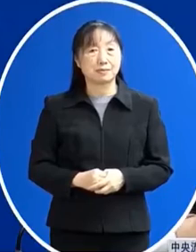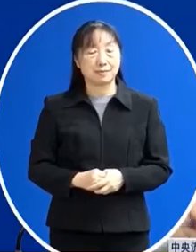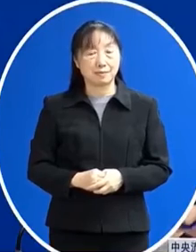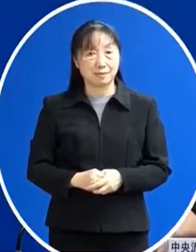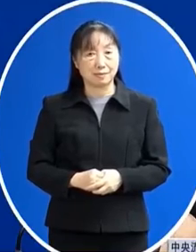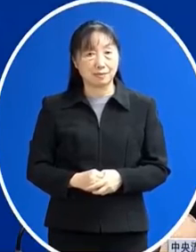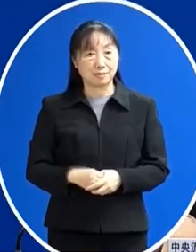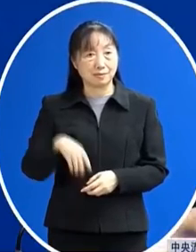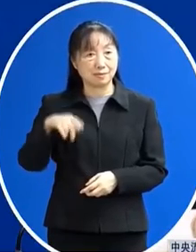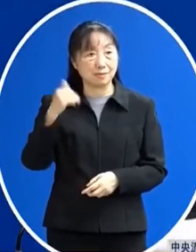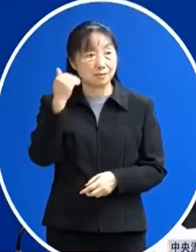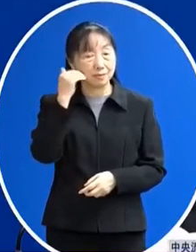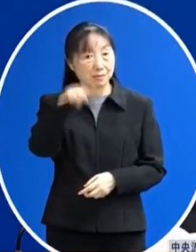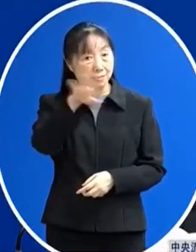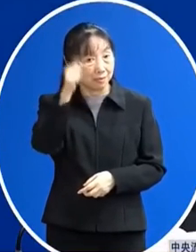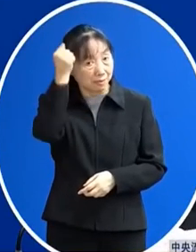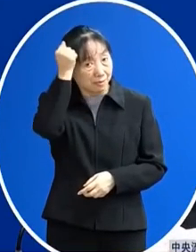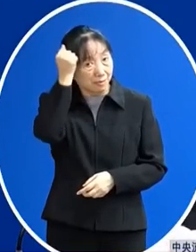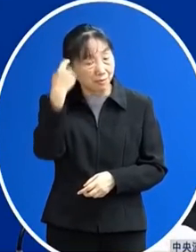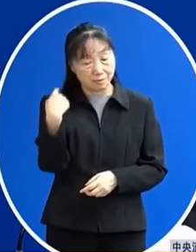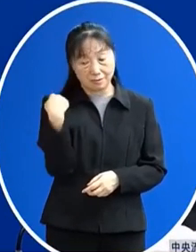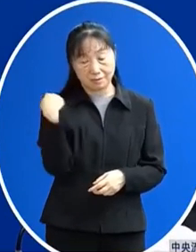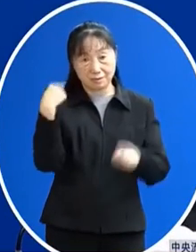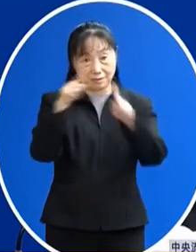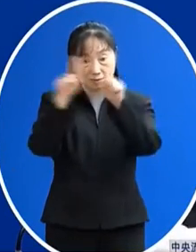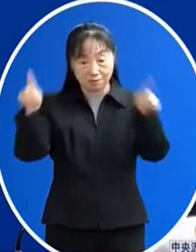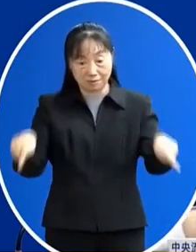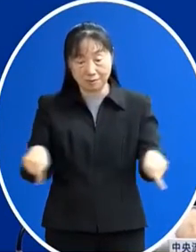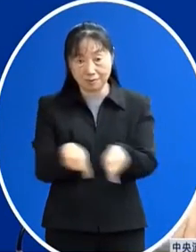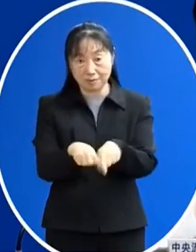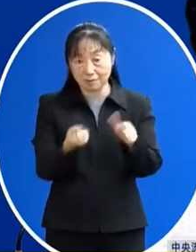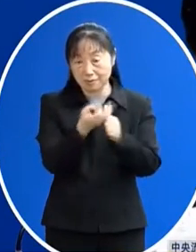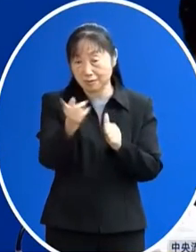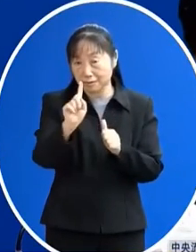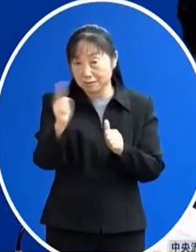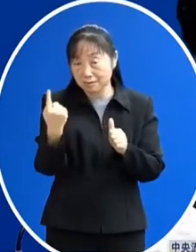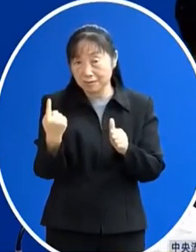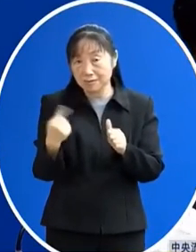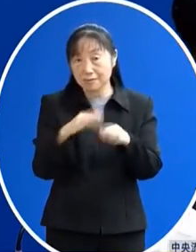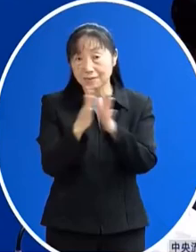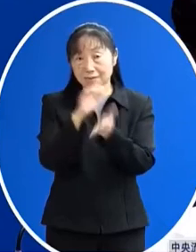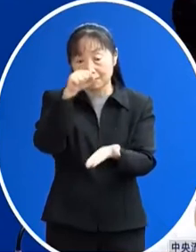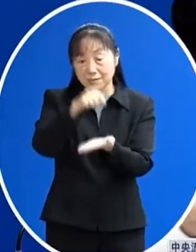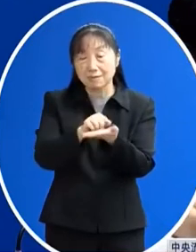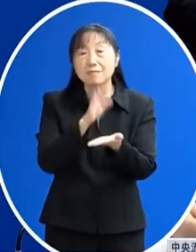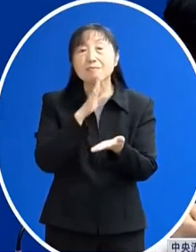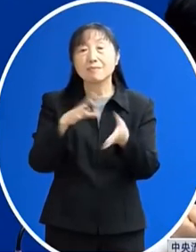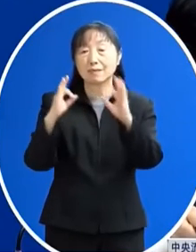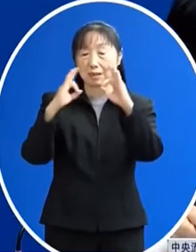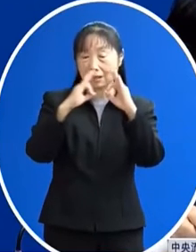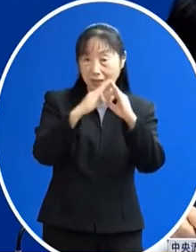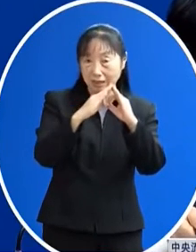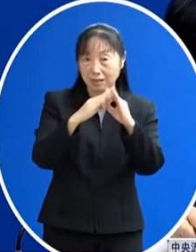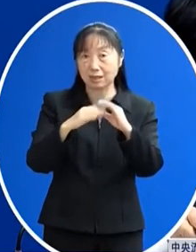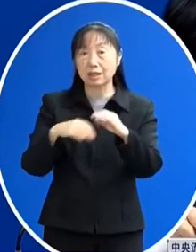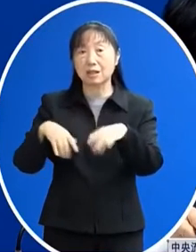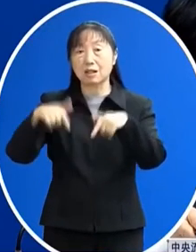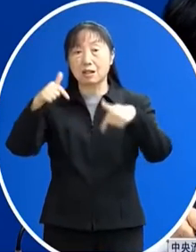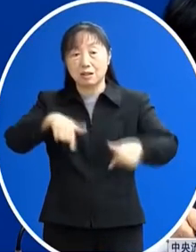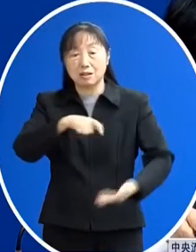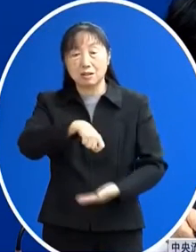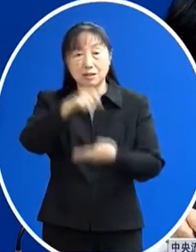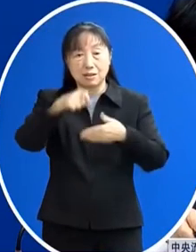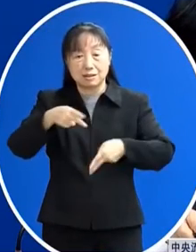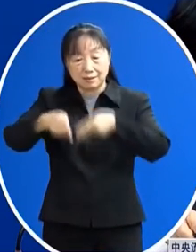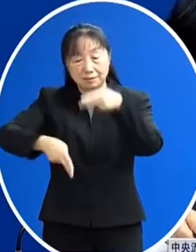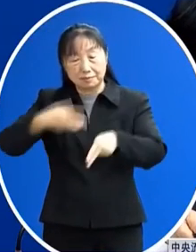好，那如果大家还有印象，昨天的首版我们感染源带厘清部分是列在那个银行跟西体的那一张